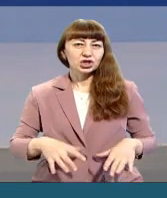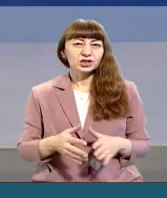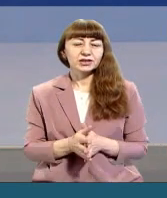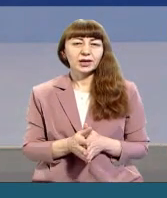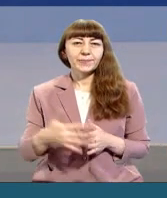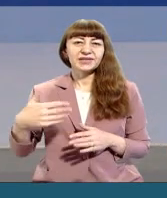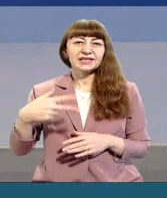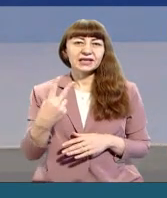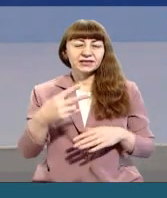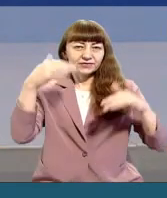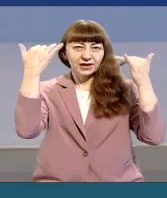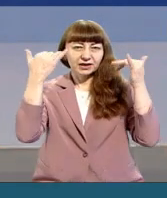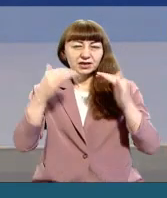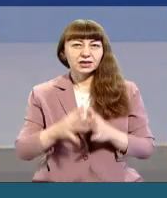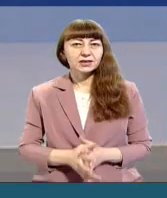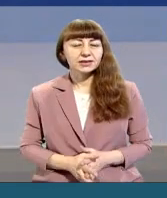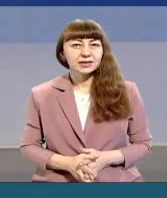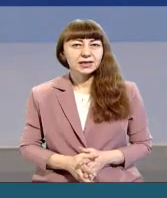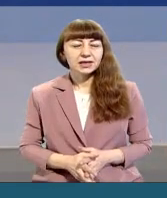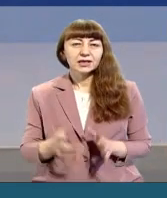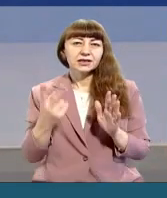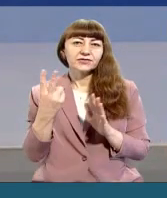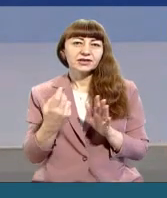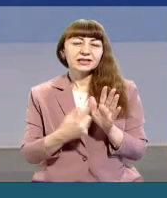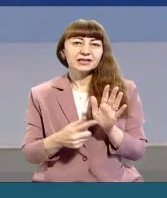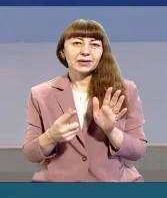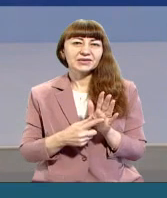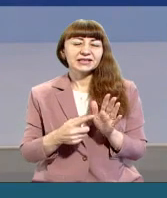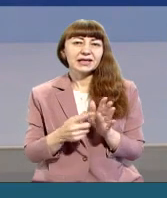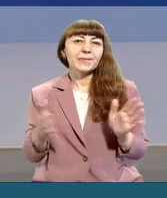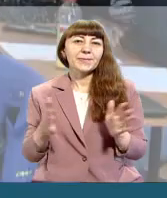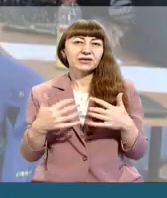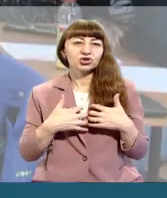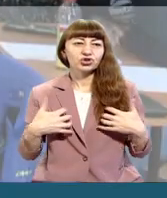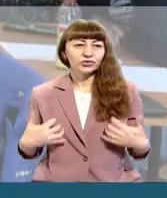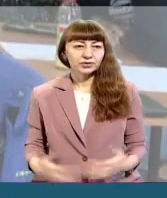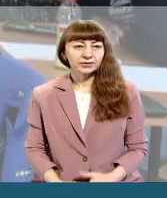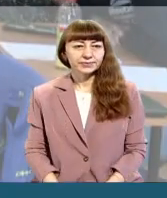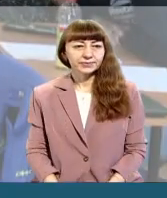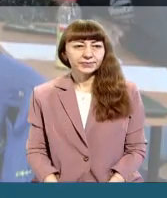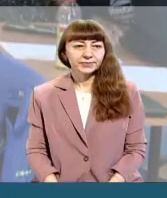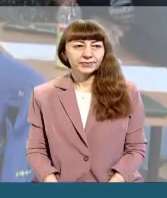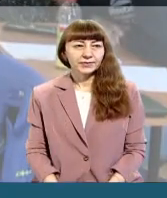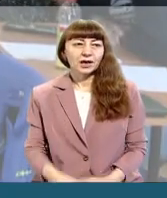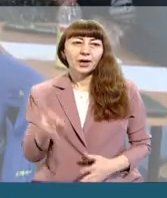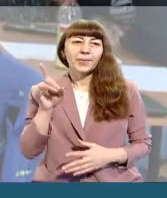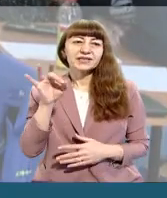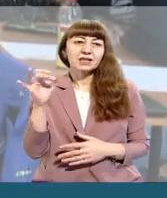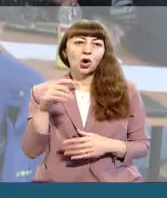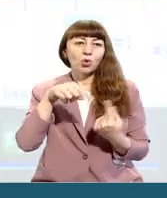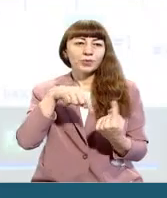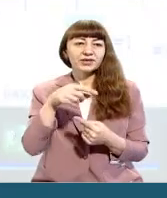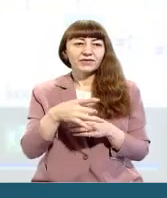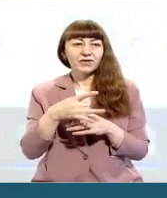орналастыру барысында 17 жоба бойынша 66 қатысушы жұмысқа орналастырылды. Бастау бизнес курсы бойынша ауданда